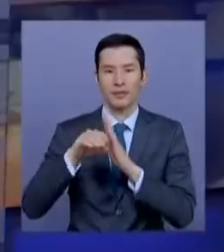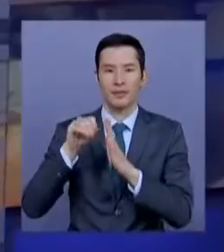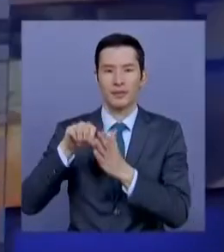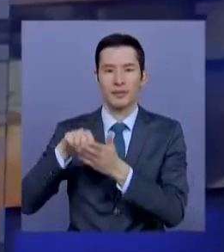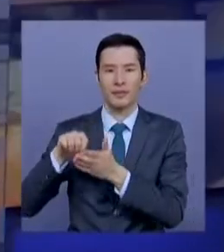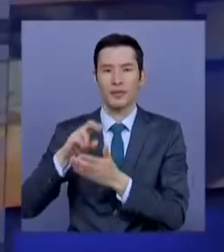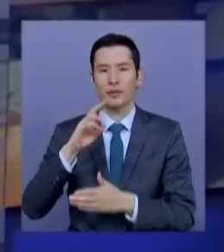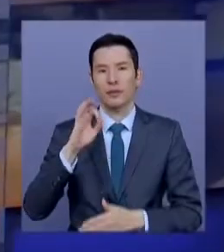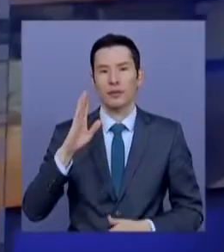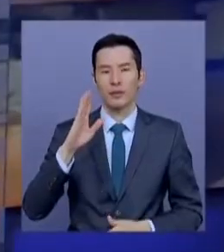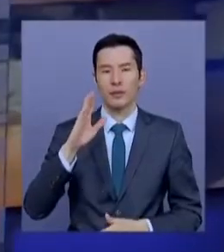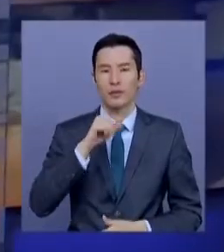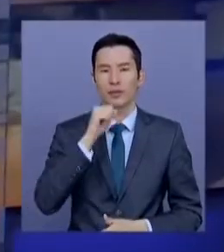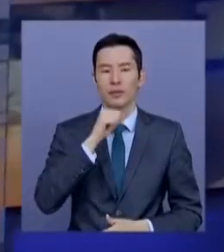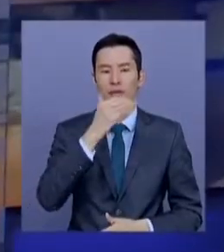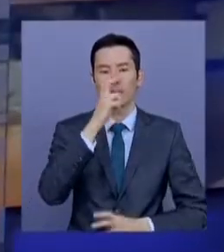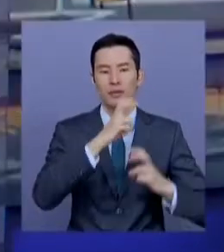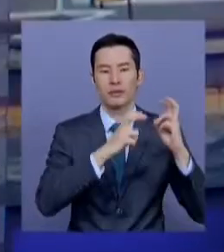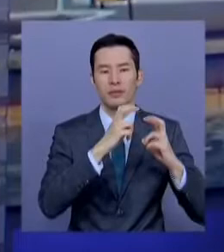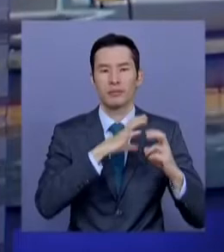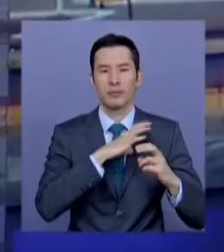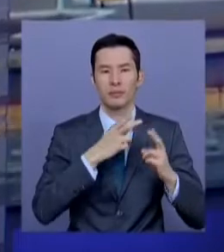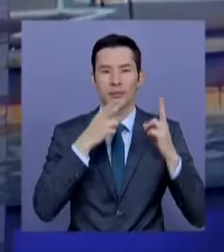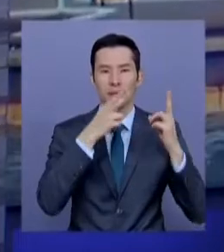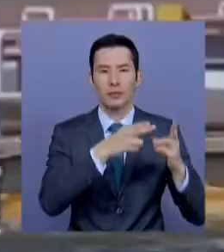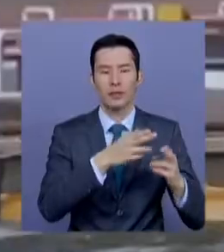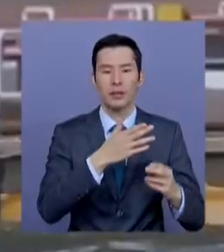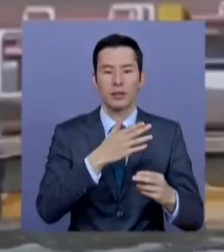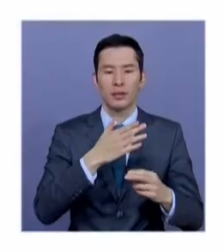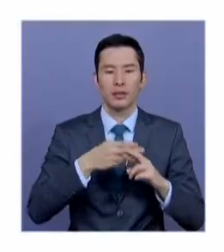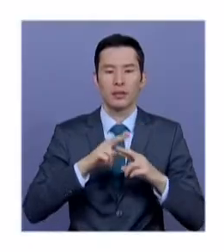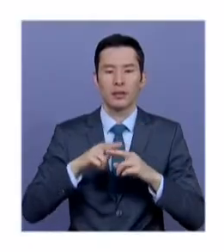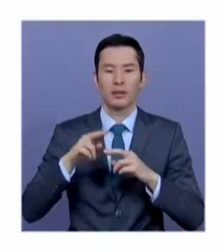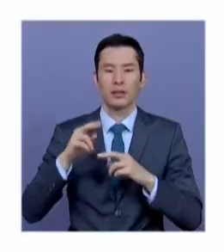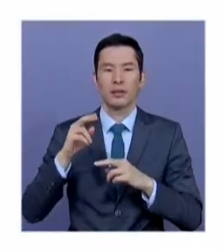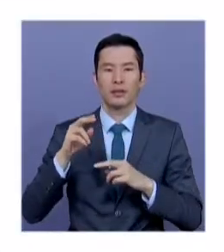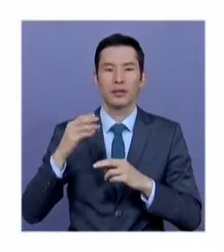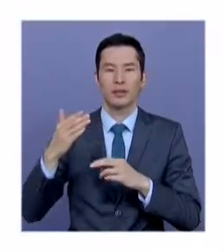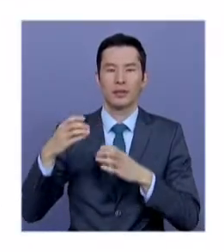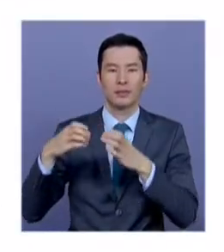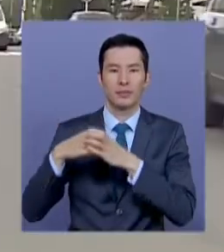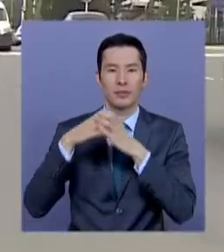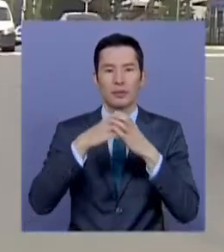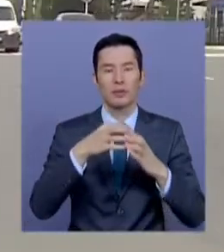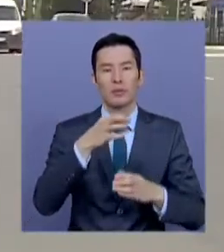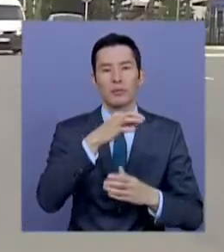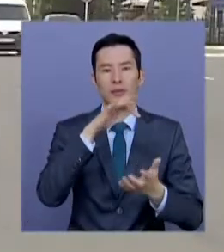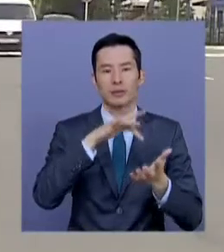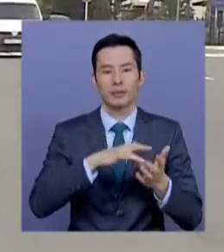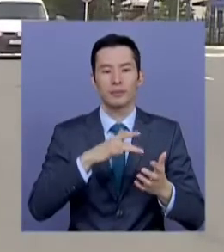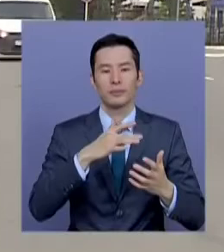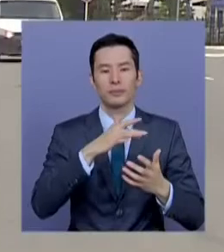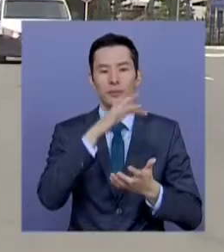Қосанов Қостанай өңіріне барды. Ұлт тағдыры қоғамдық бірлестігінің атынан сайлауға түсіп отырған кандидат әуелі облыс орталығында, кейіннен